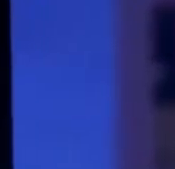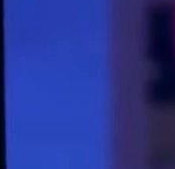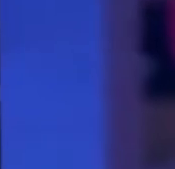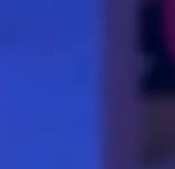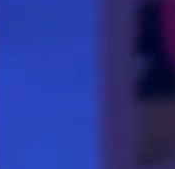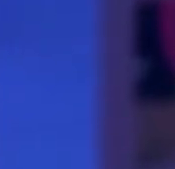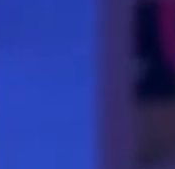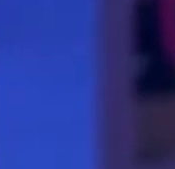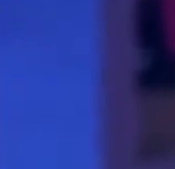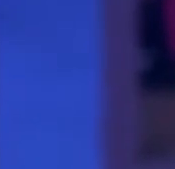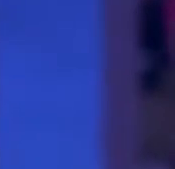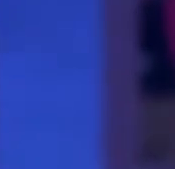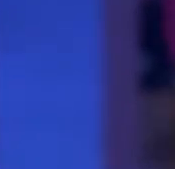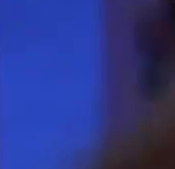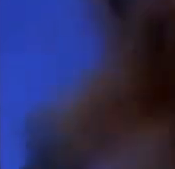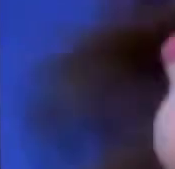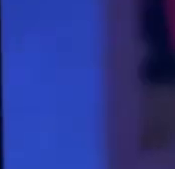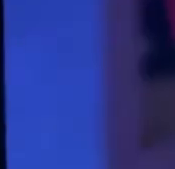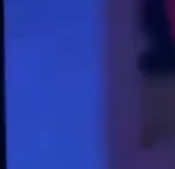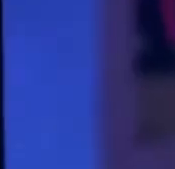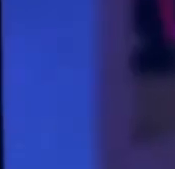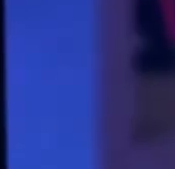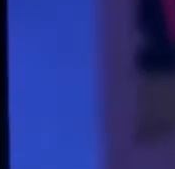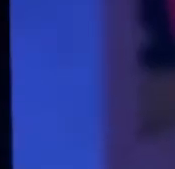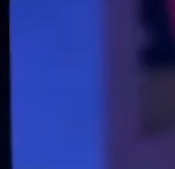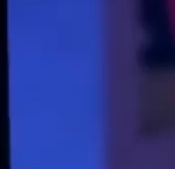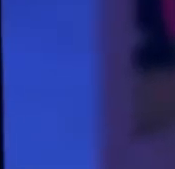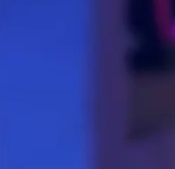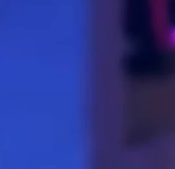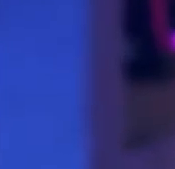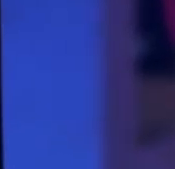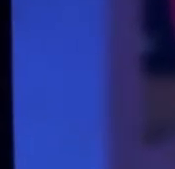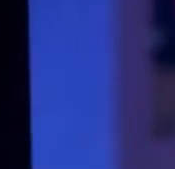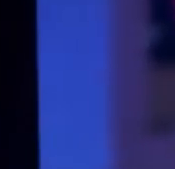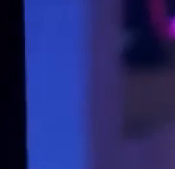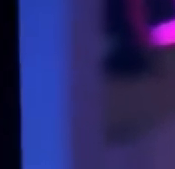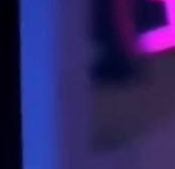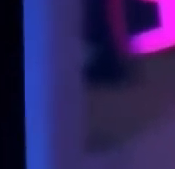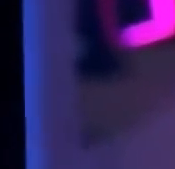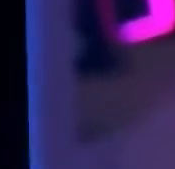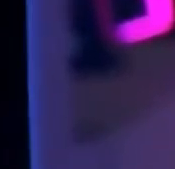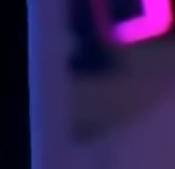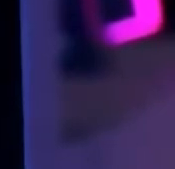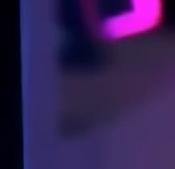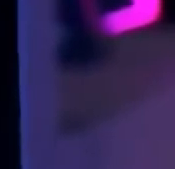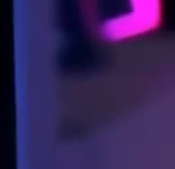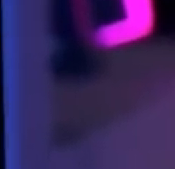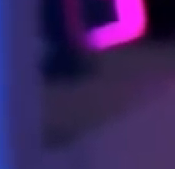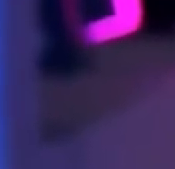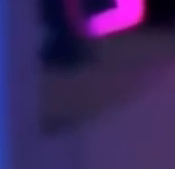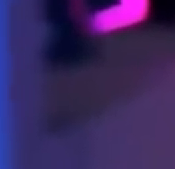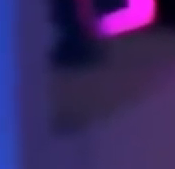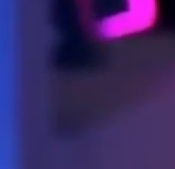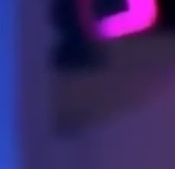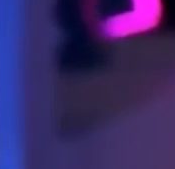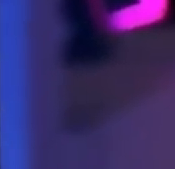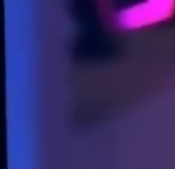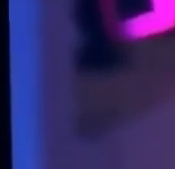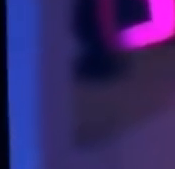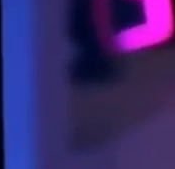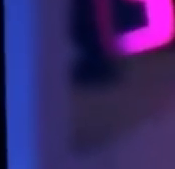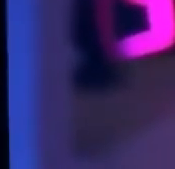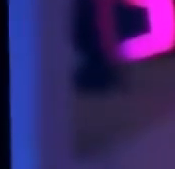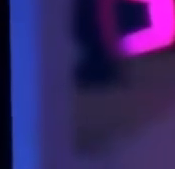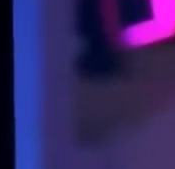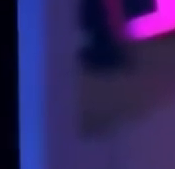Marlo, dapat pinaganda mo rin ang ugali mo! Siguro, nung nagparitoke ka, dapat yung pagkaaning mo muna ang